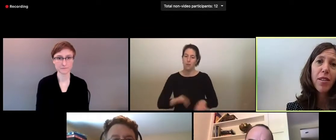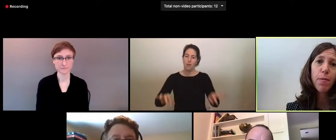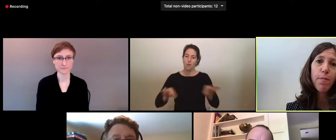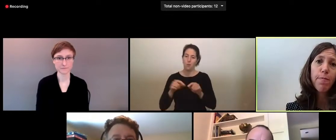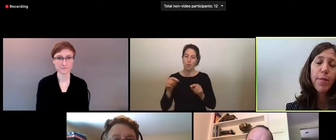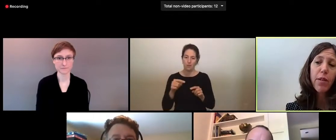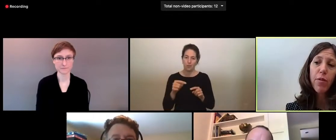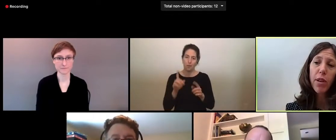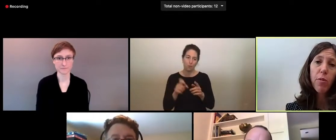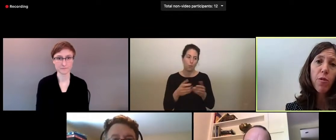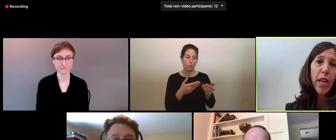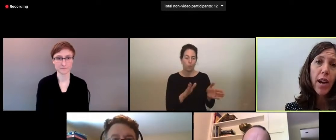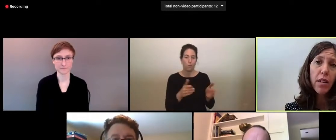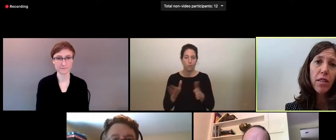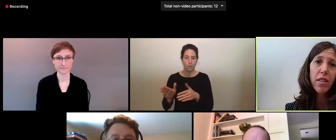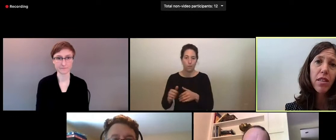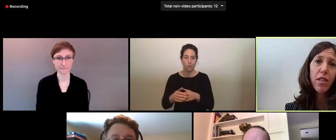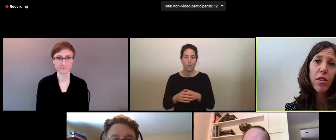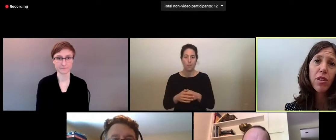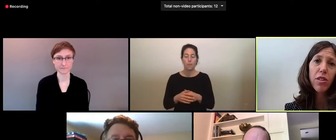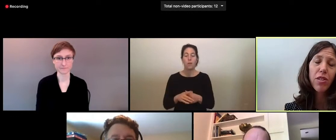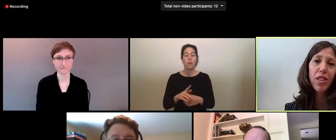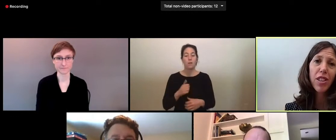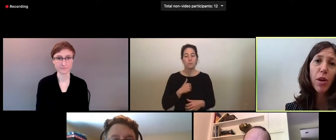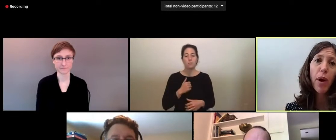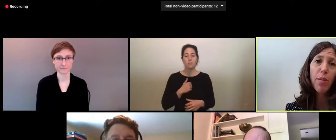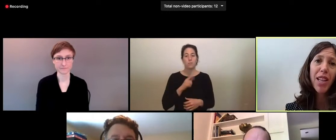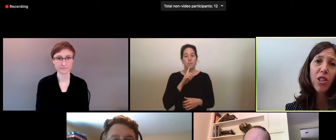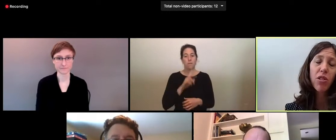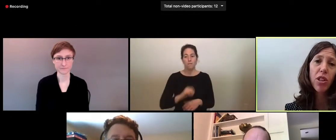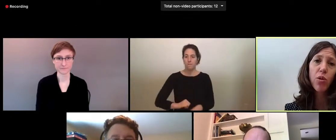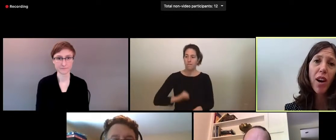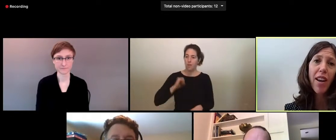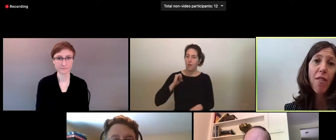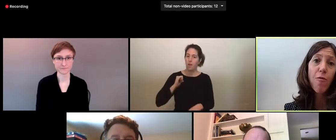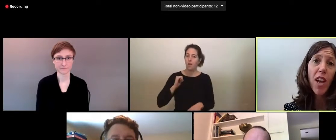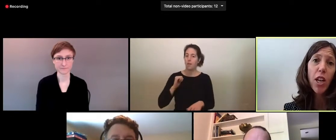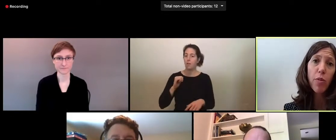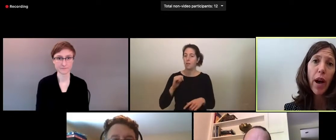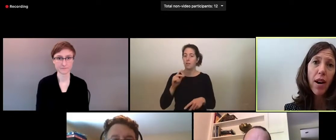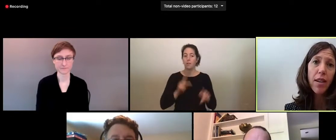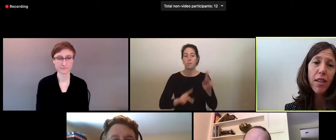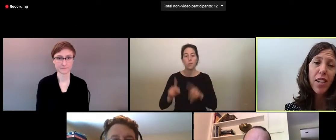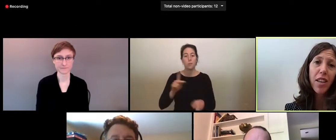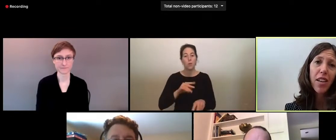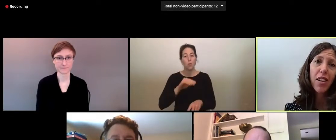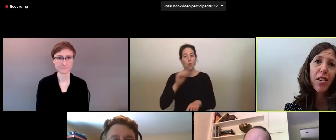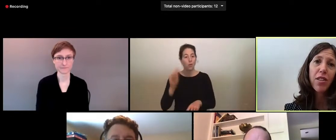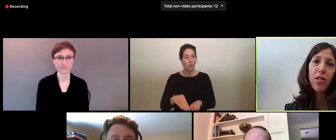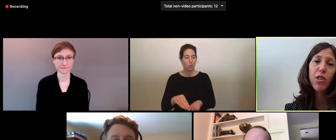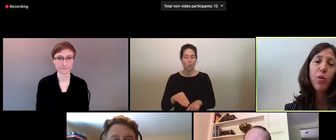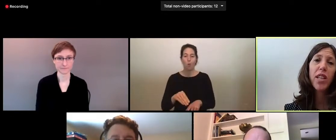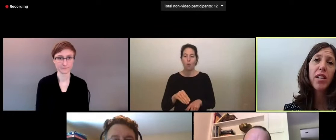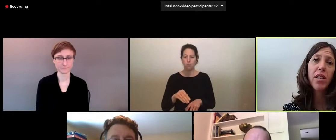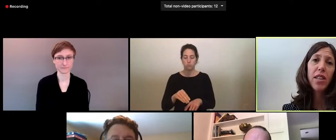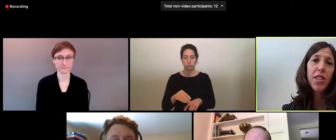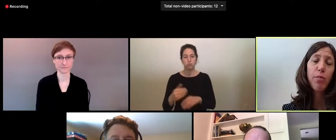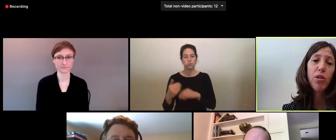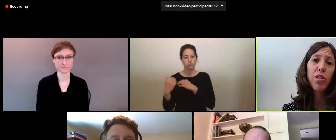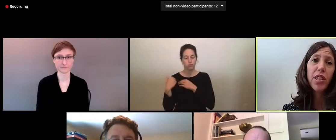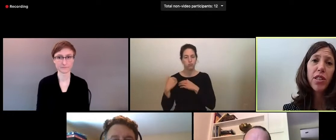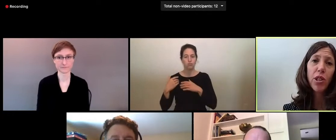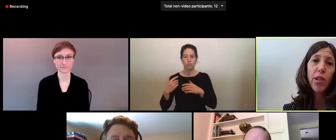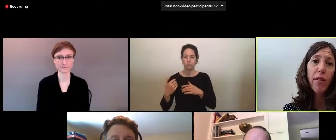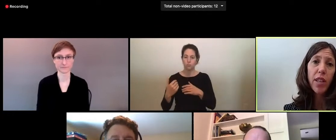suis vraiment fière que la population d'Ottawa a fait leur part. Depuis